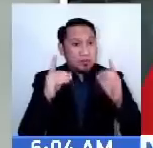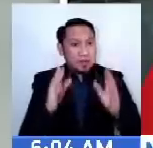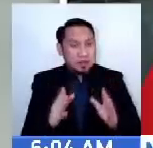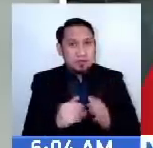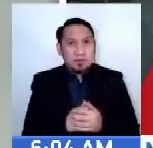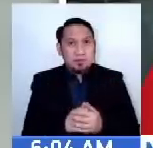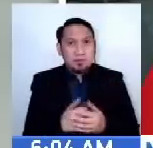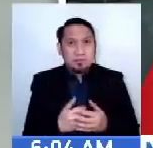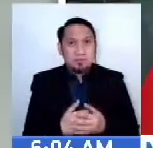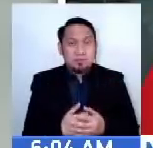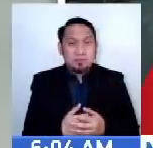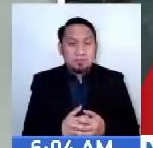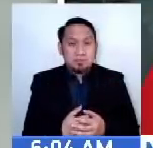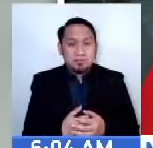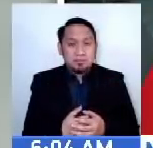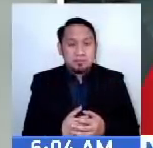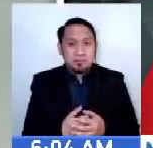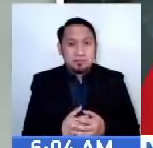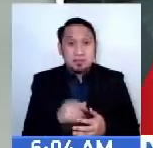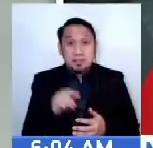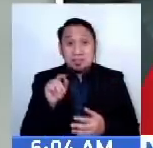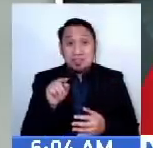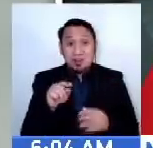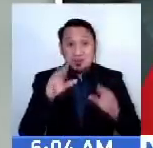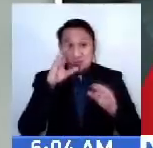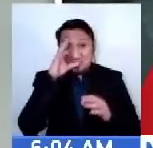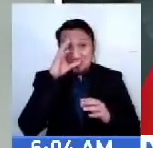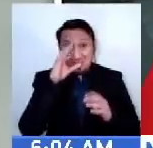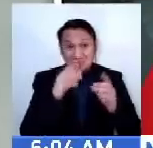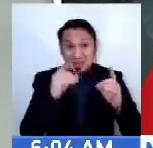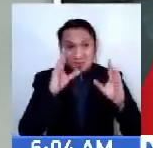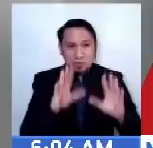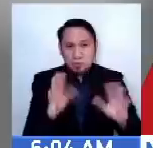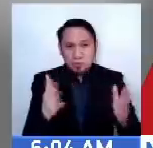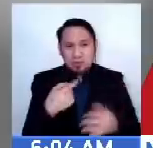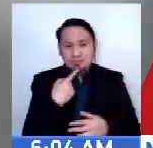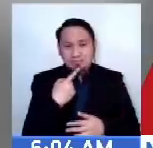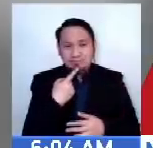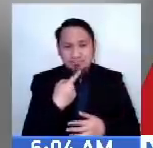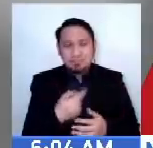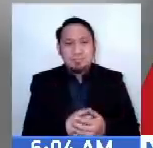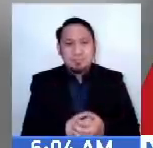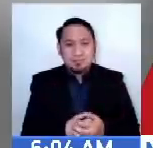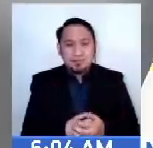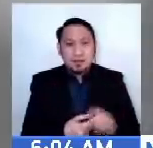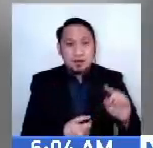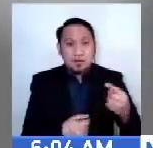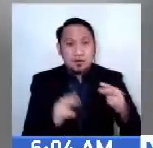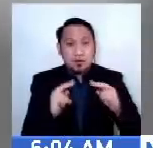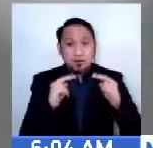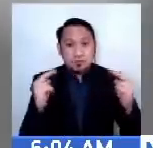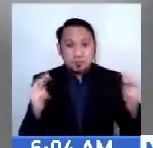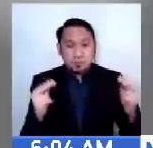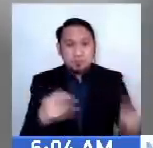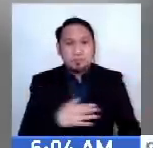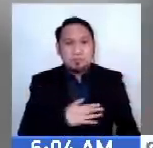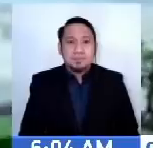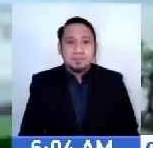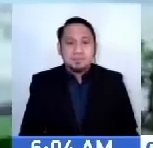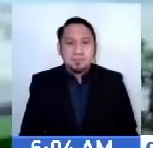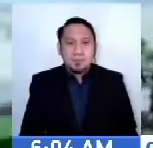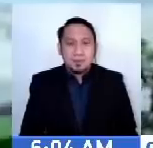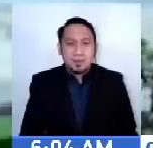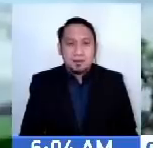reklamo. Walang payag ang sospek maging ang kaanak ng biktima. Yan ang unang balita. James Agustin, Buong Puso, para sa